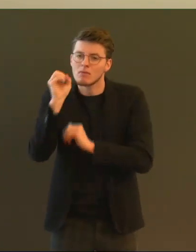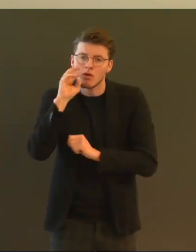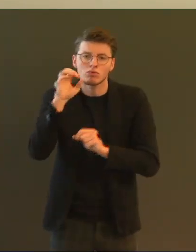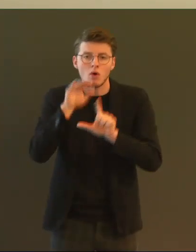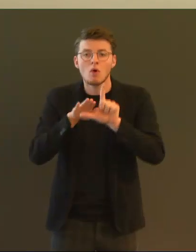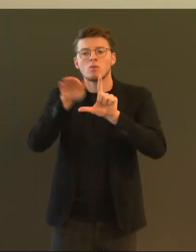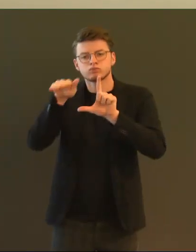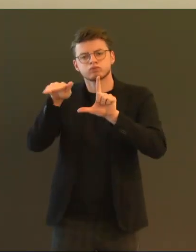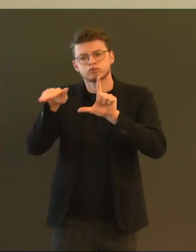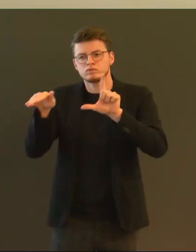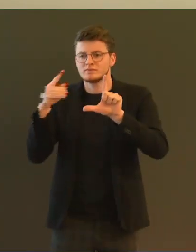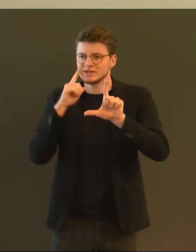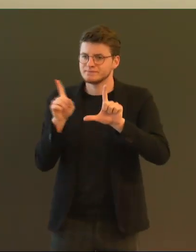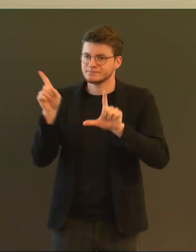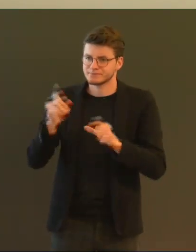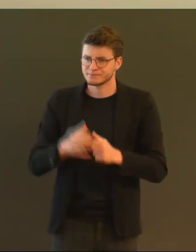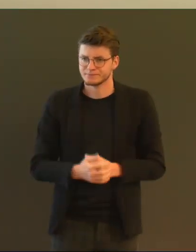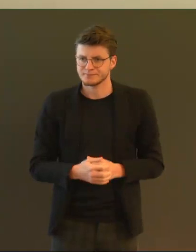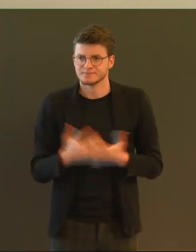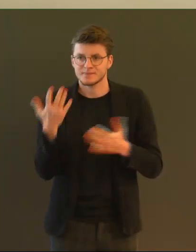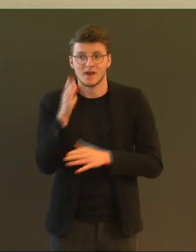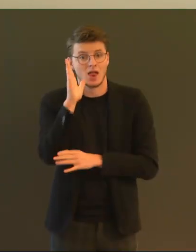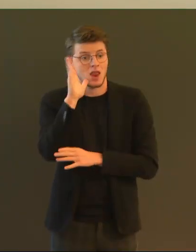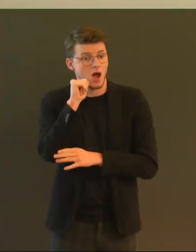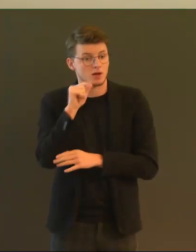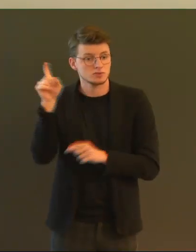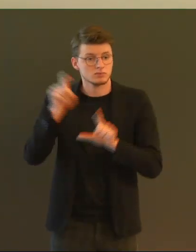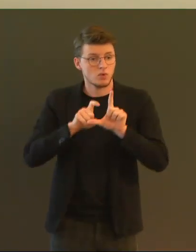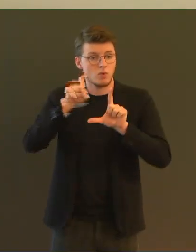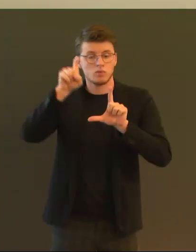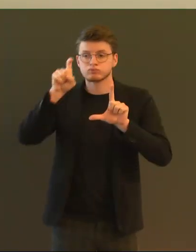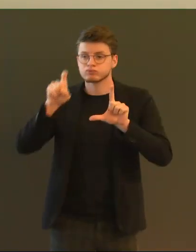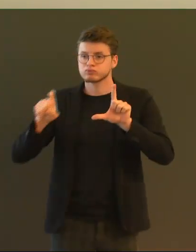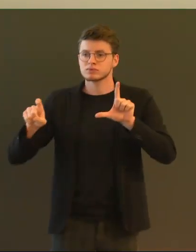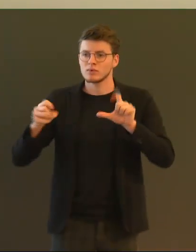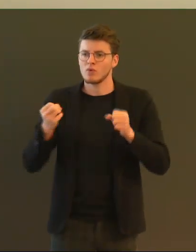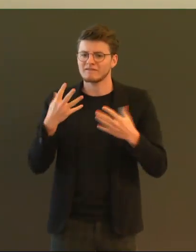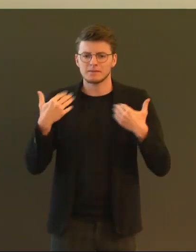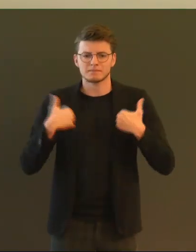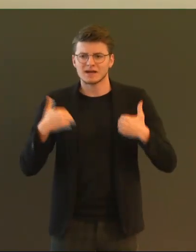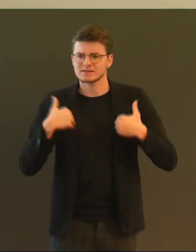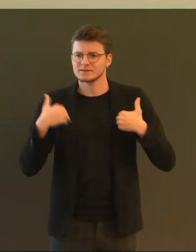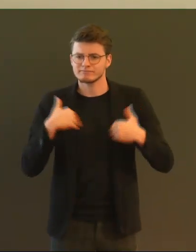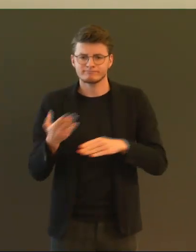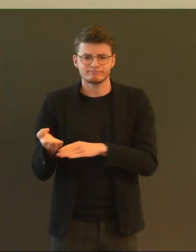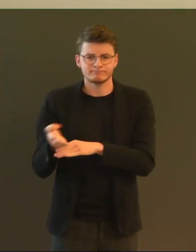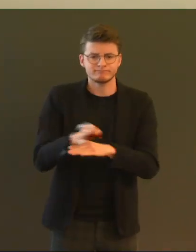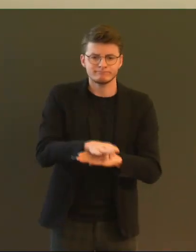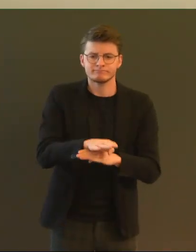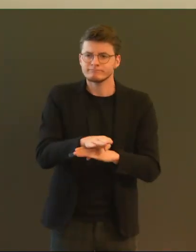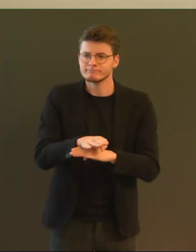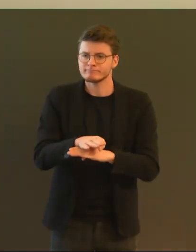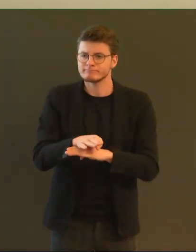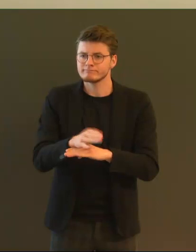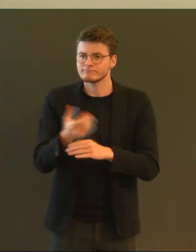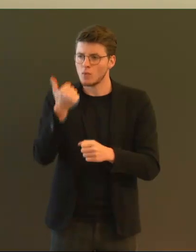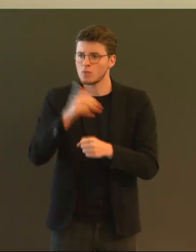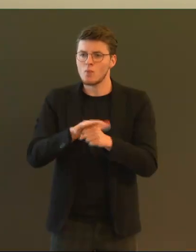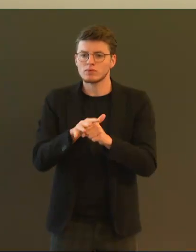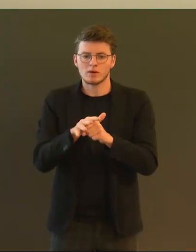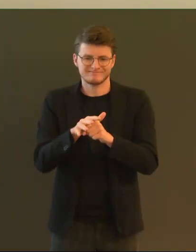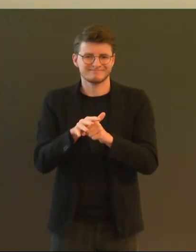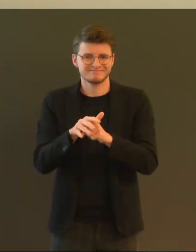En tenslotte de figuur met het aantal overlijdens omwille van COVID-19. De voorbije 24 uur werden